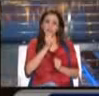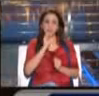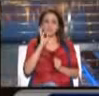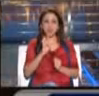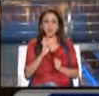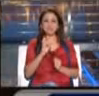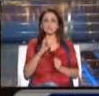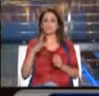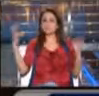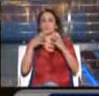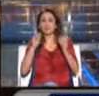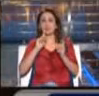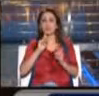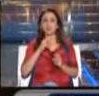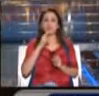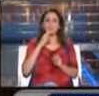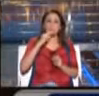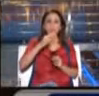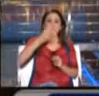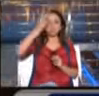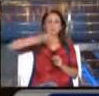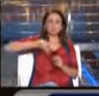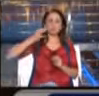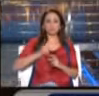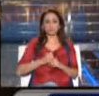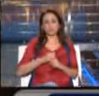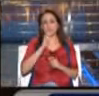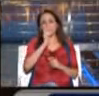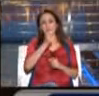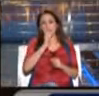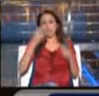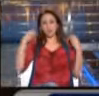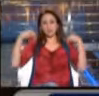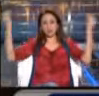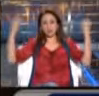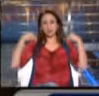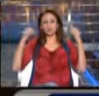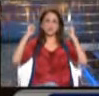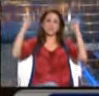مش دور الاعلام الرياضي من وجهه نظري. طيب شوف ازاي كابتن شادي الازمه ما بين الاعلام الرياضي والالتراس.